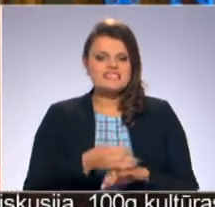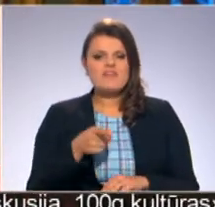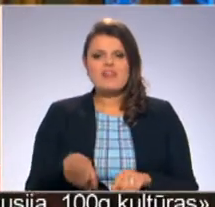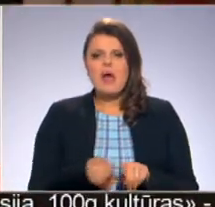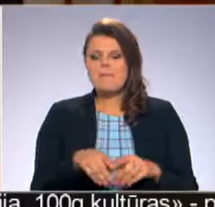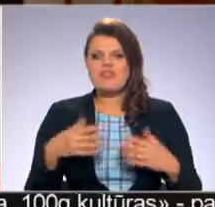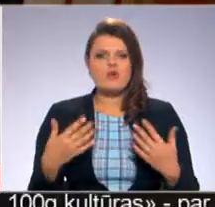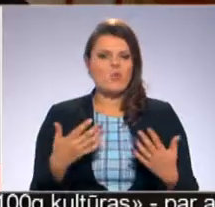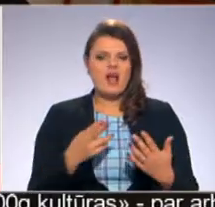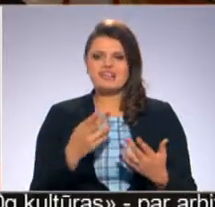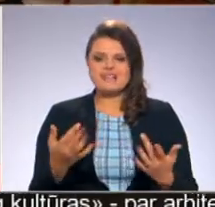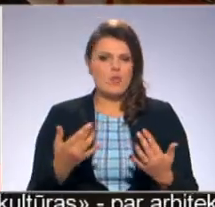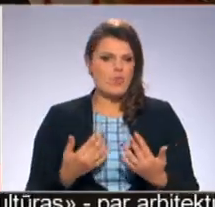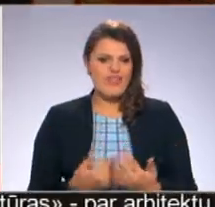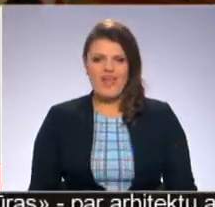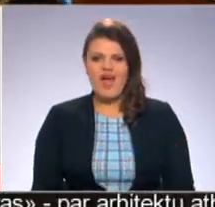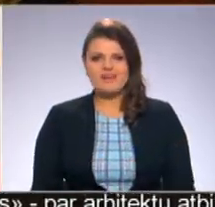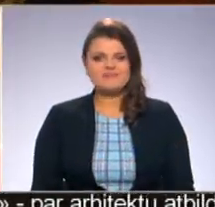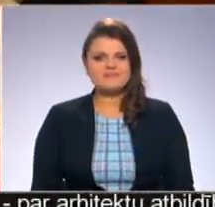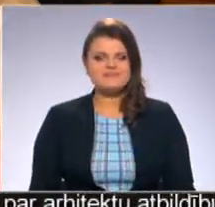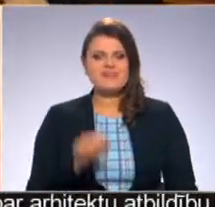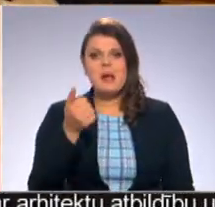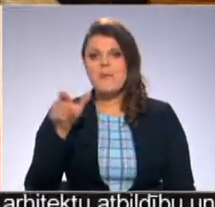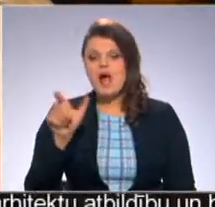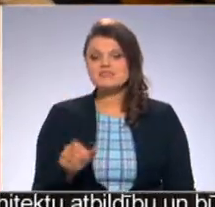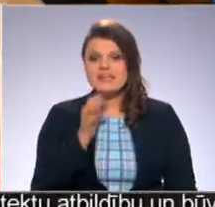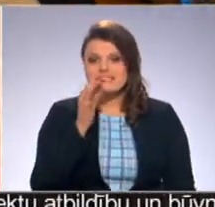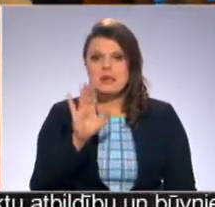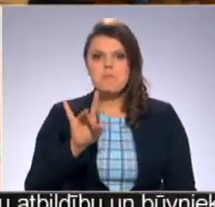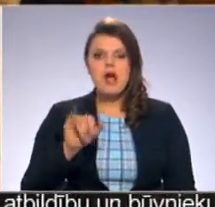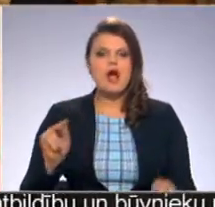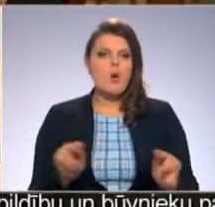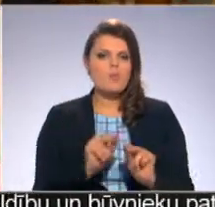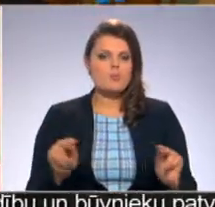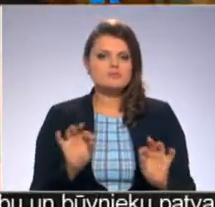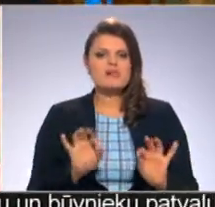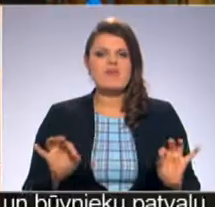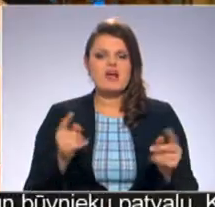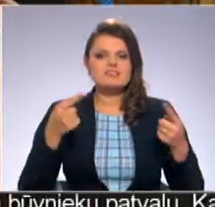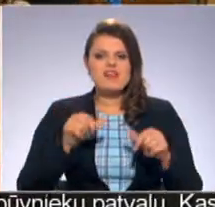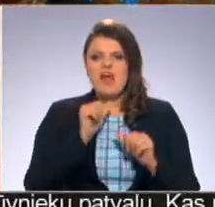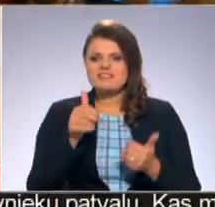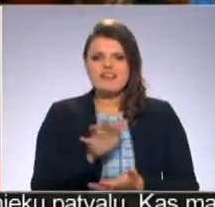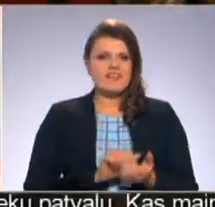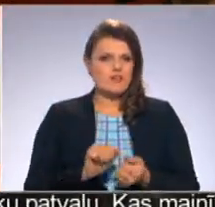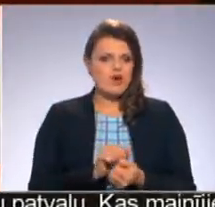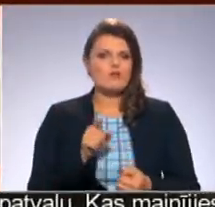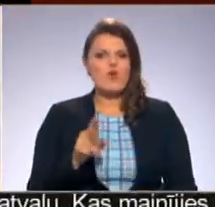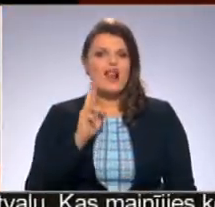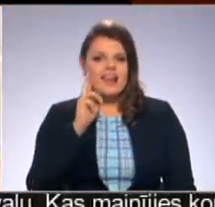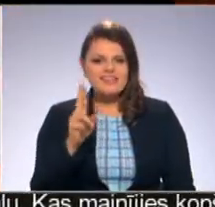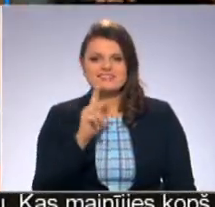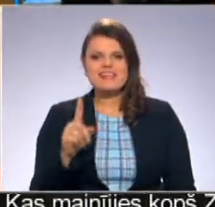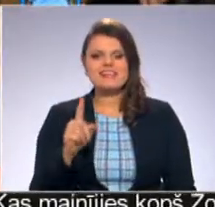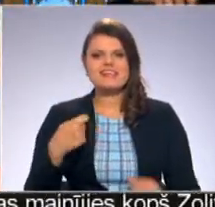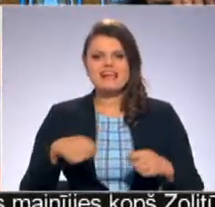viena rokās nenokļūst. Mākslinieki apgalvo, ka Baha mūziku nekāds laika zobs nevar nokaut, un par to liecina ne